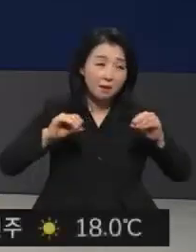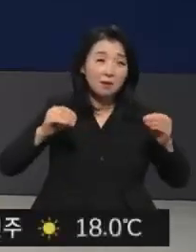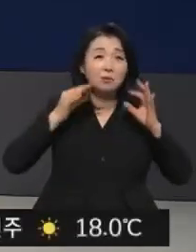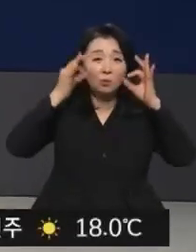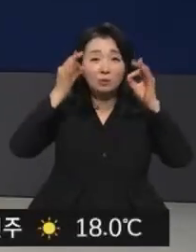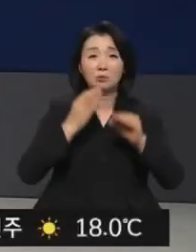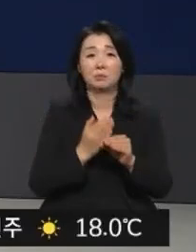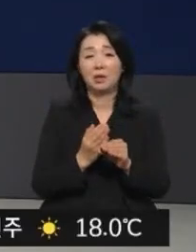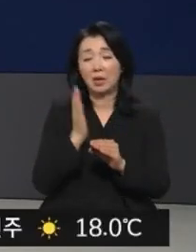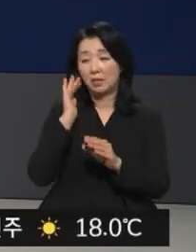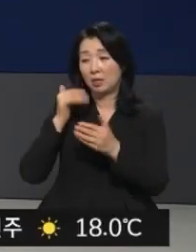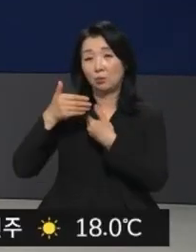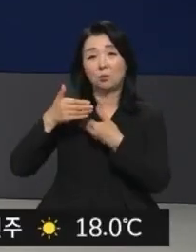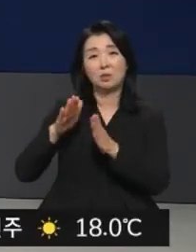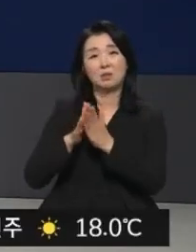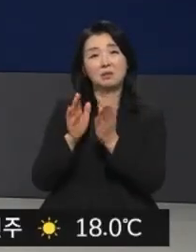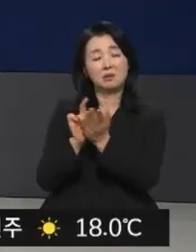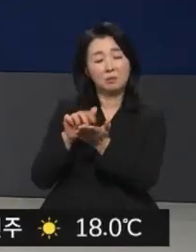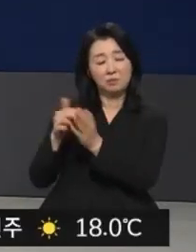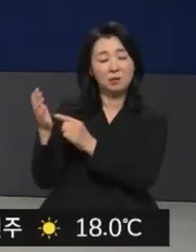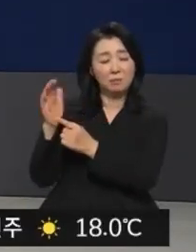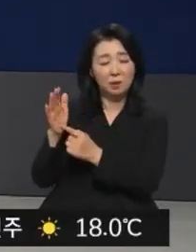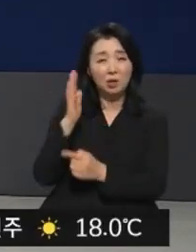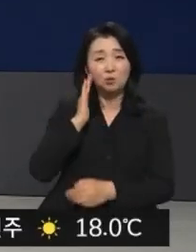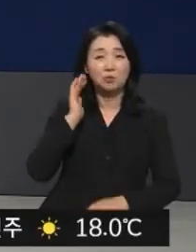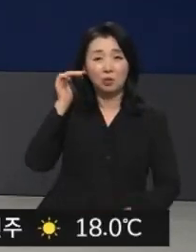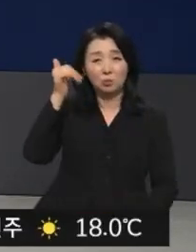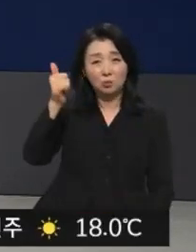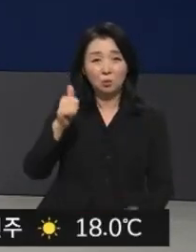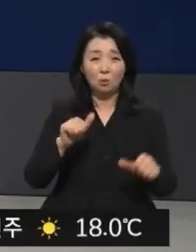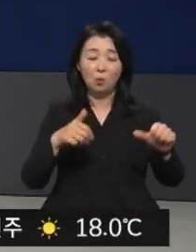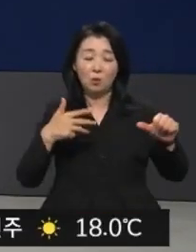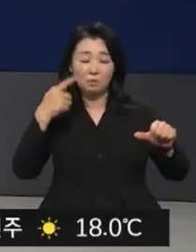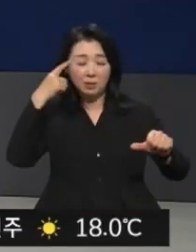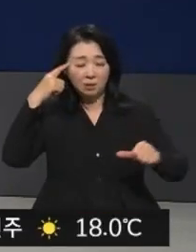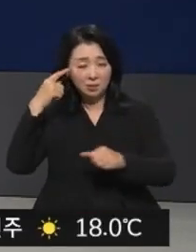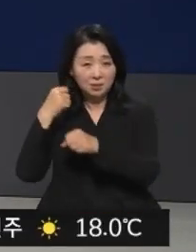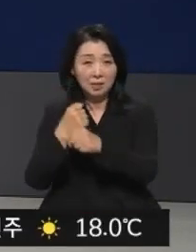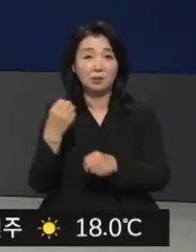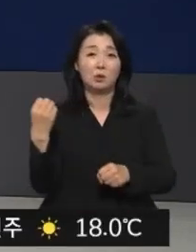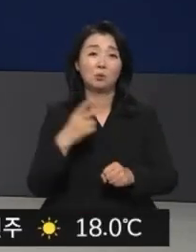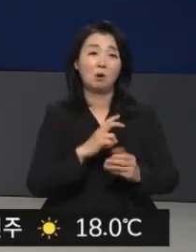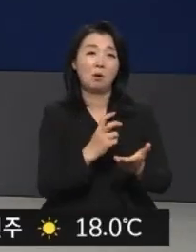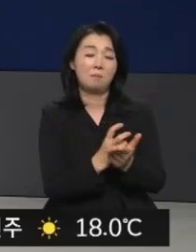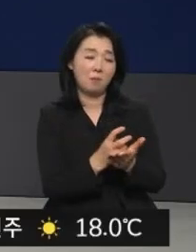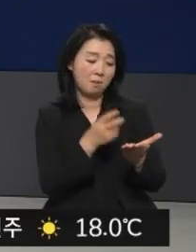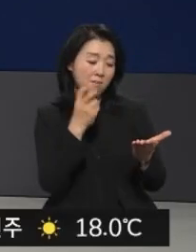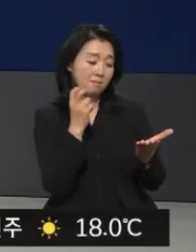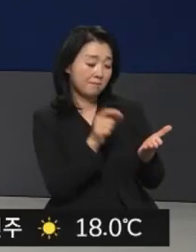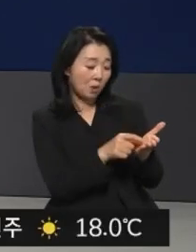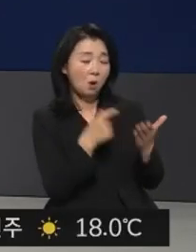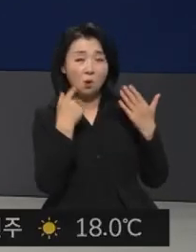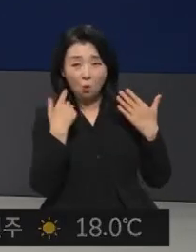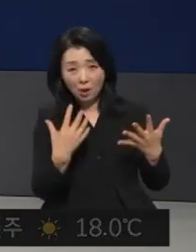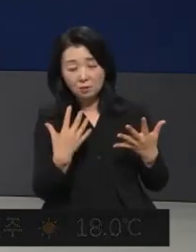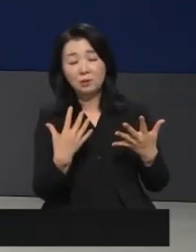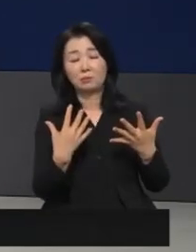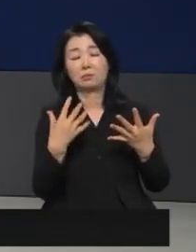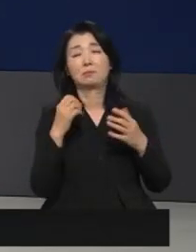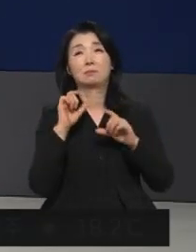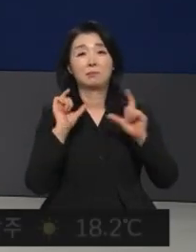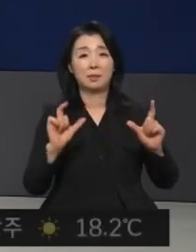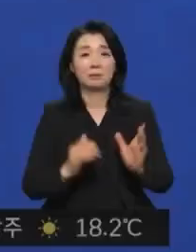있습니다. 대통령실도 직접 나서서 윤 대통령의 5.18 정신 계승과 헌법 수록 입장은 확고하다, 이렇게 못